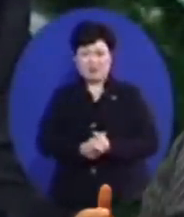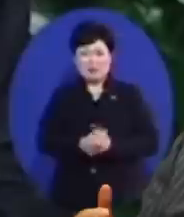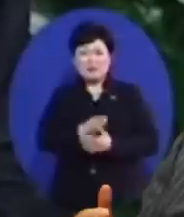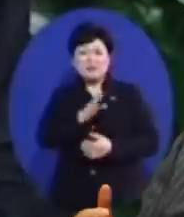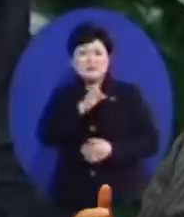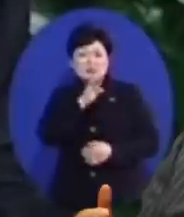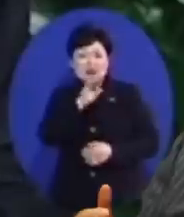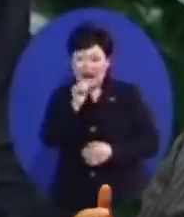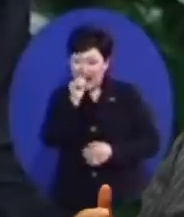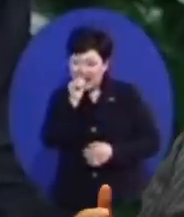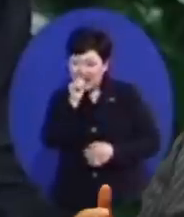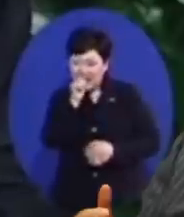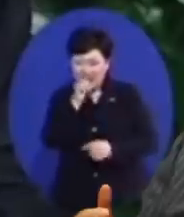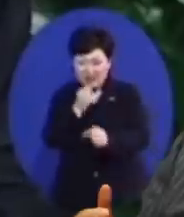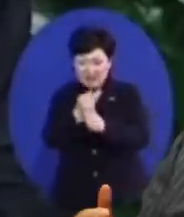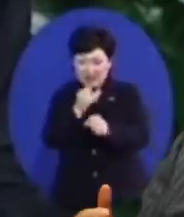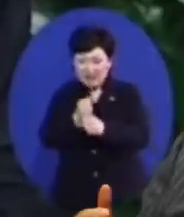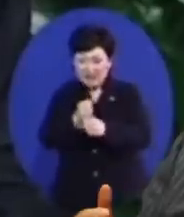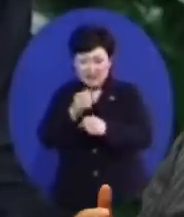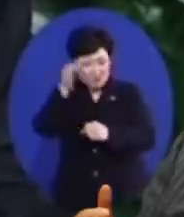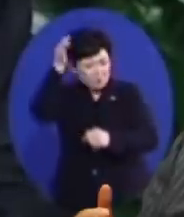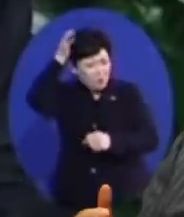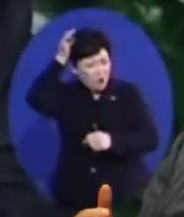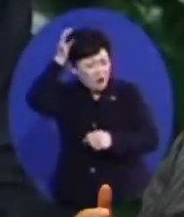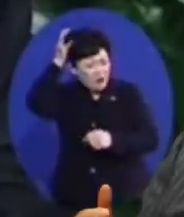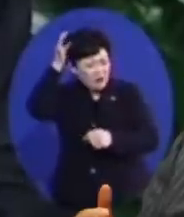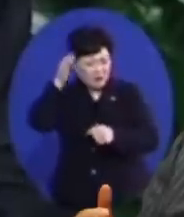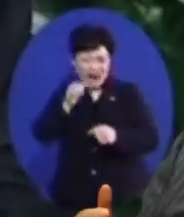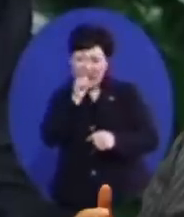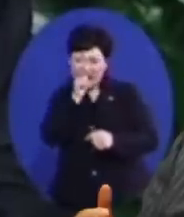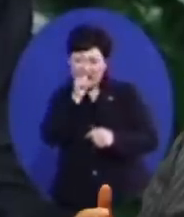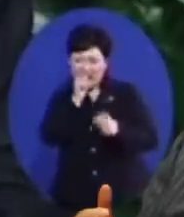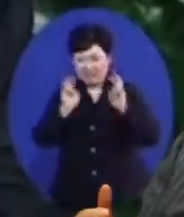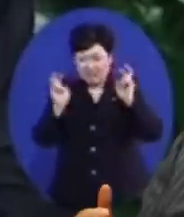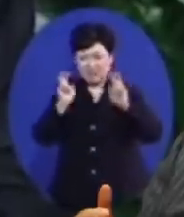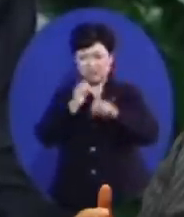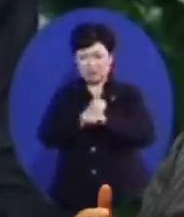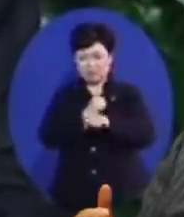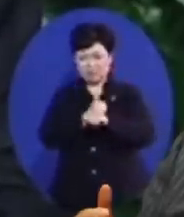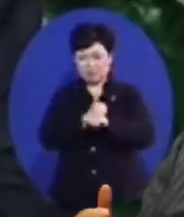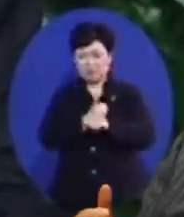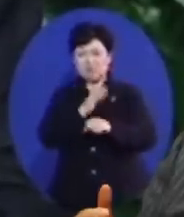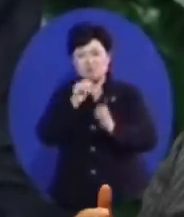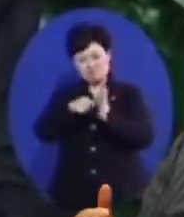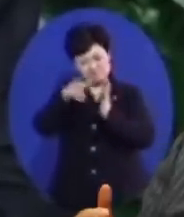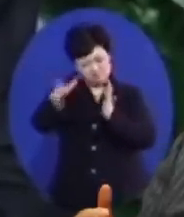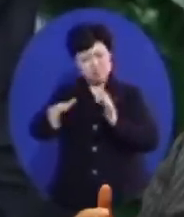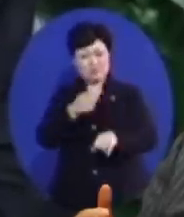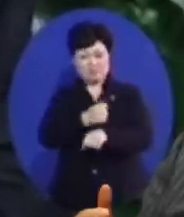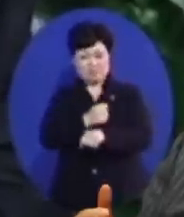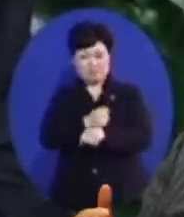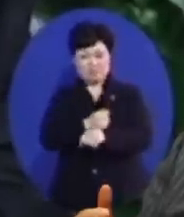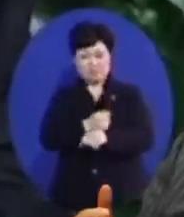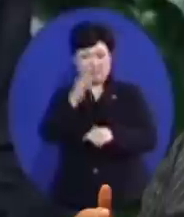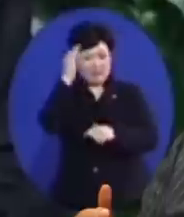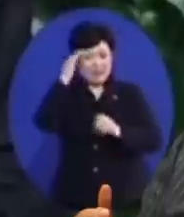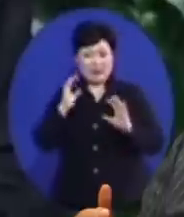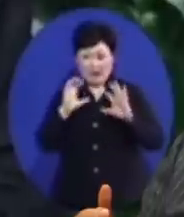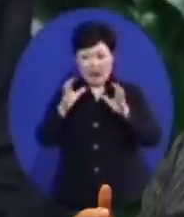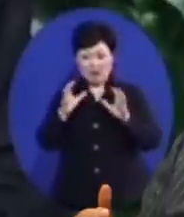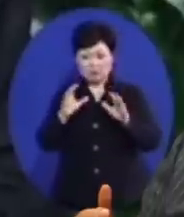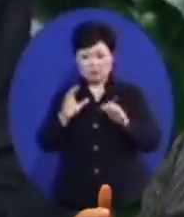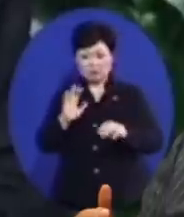철강도 포항제철로 시작해서 세계적인 출항 회사가 되고, 뭐 한국